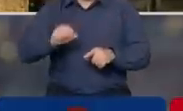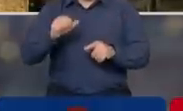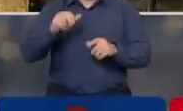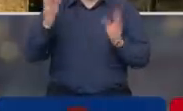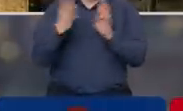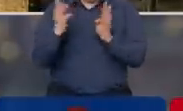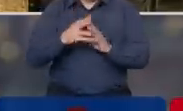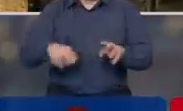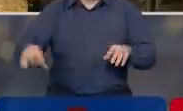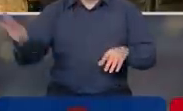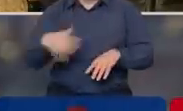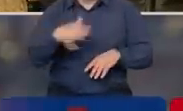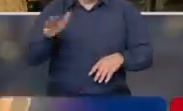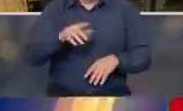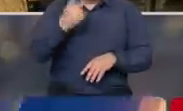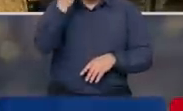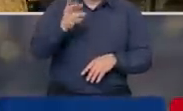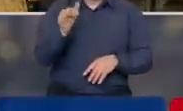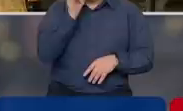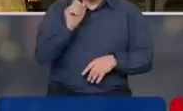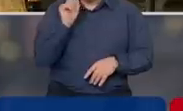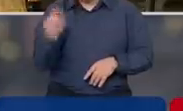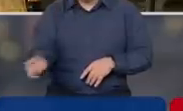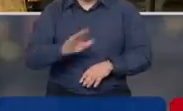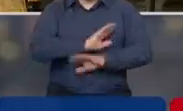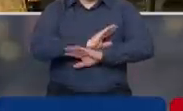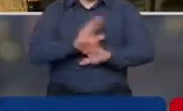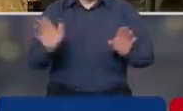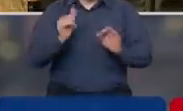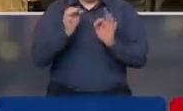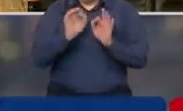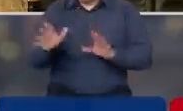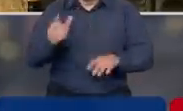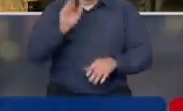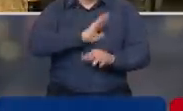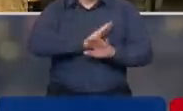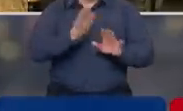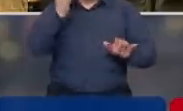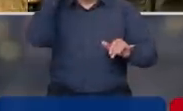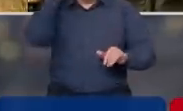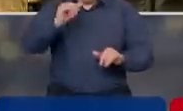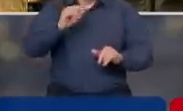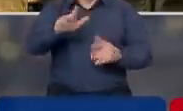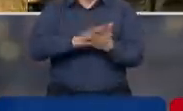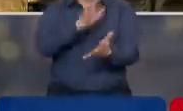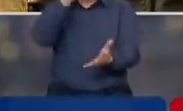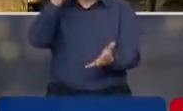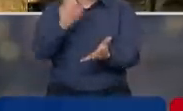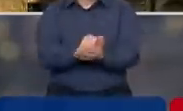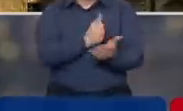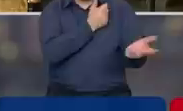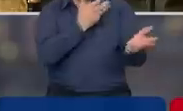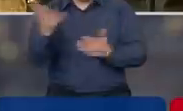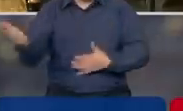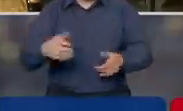niewielki niedopałków po papierosach czy też niewielkie zarzewie ognia może spowodować katastroficzny pożary którym